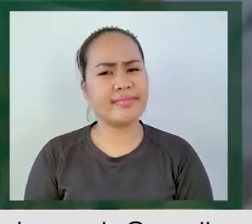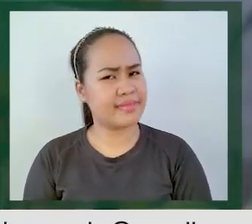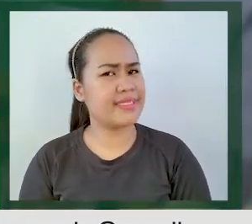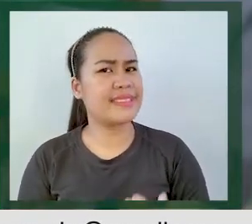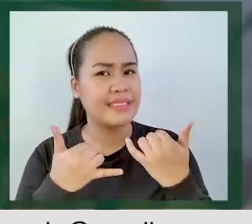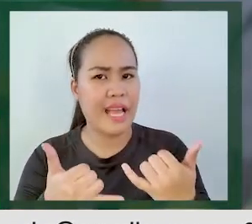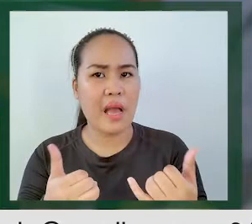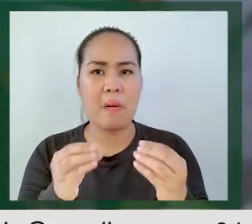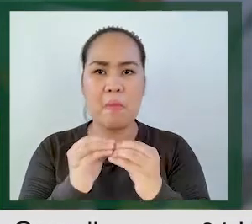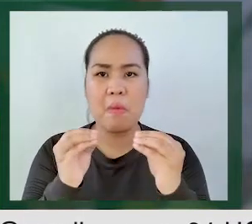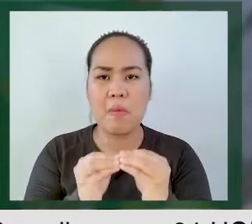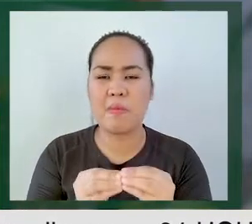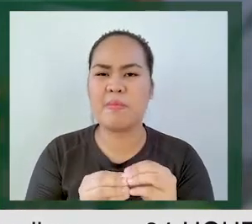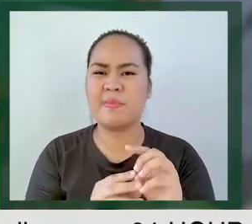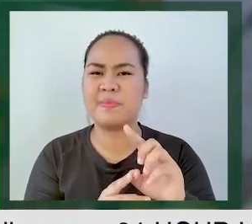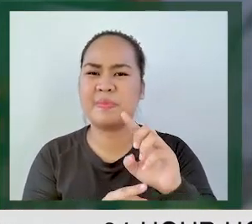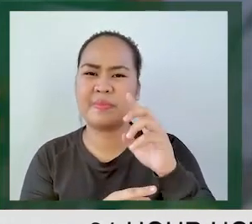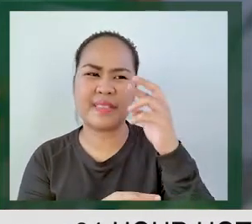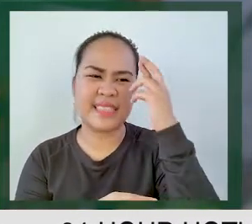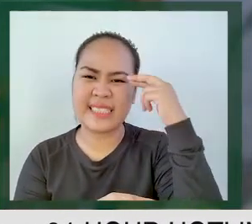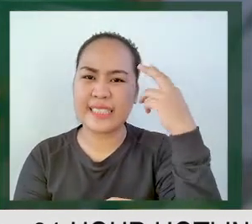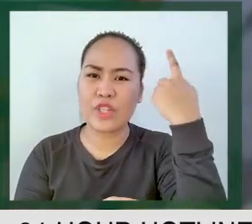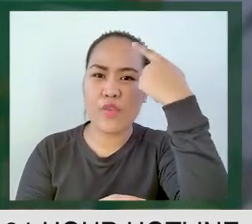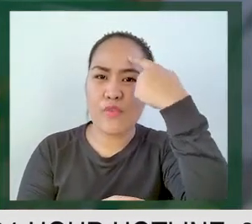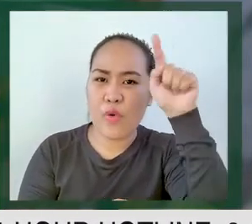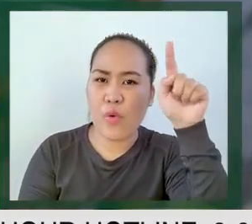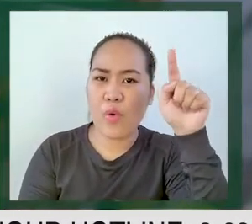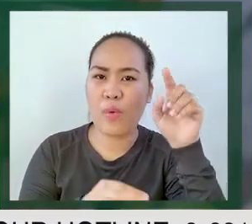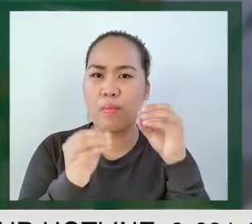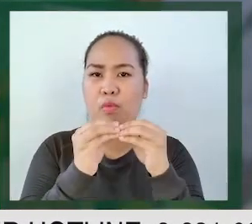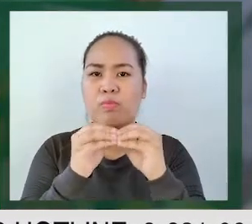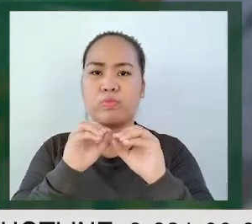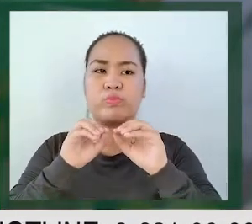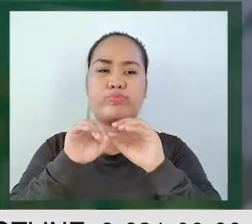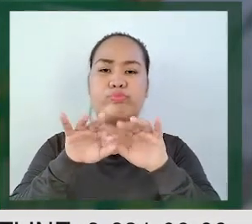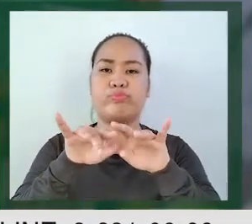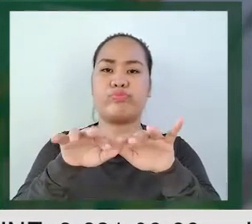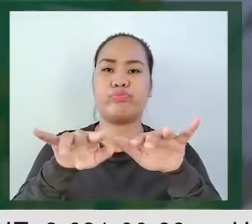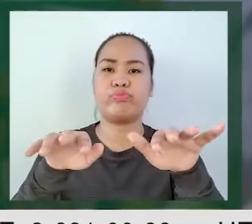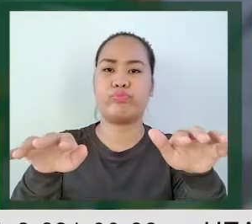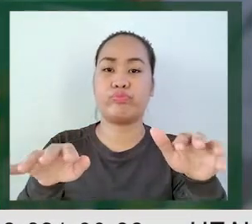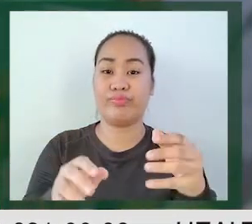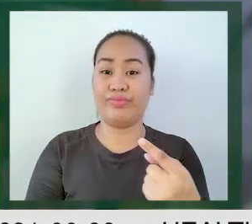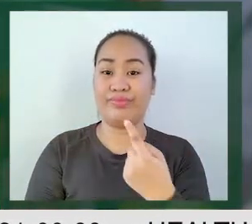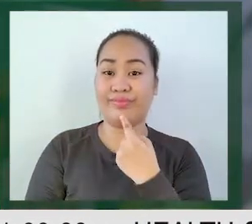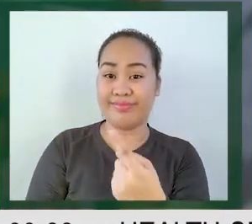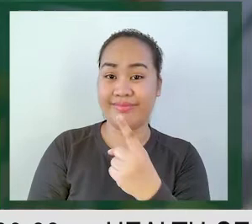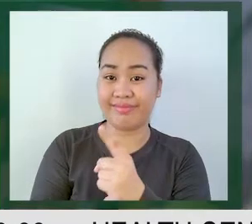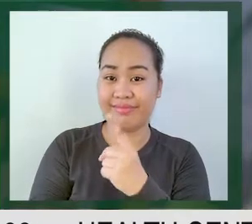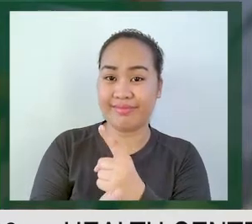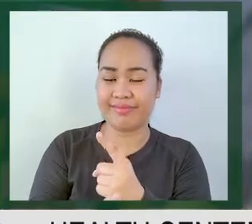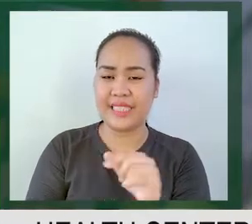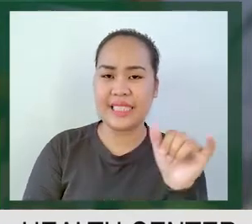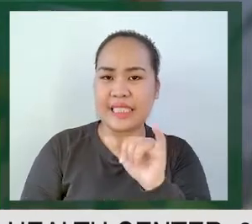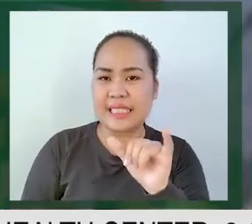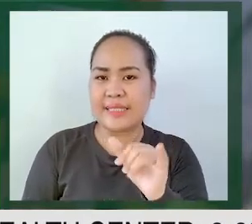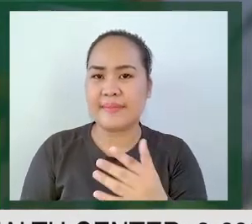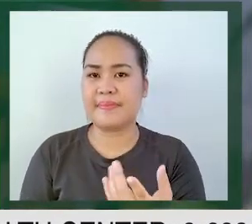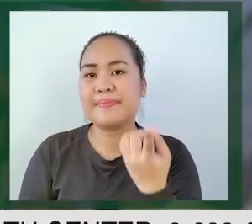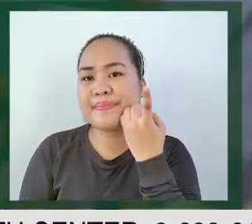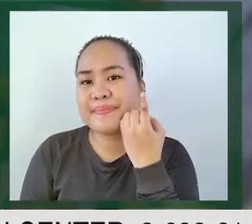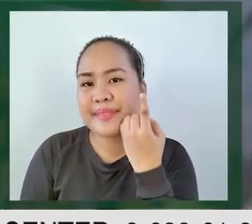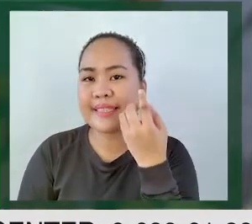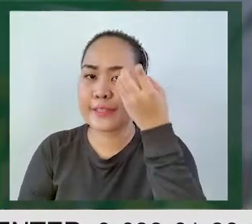nga, sabi ko kanina, diba? I-treat naman natin na lahat ng kausap natin may COVID. Para pa ganun, sa